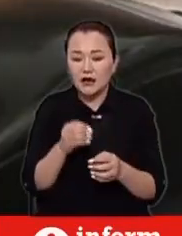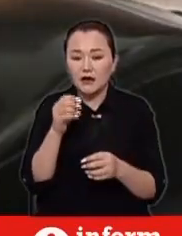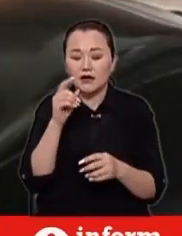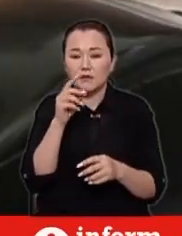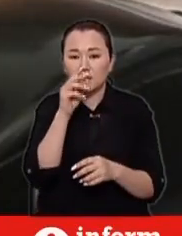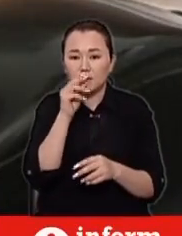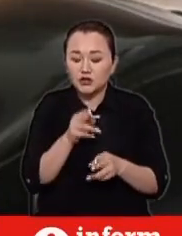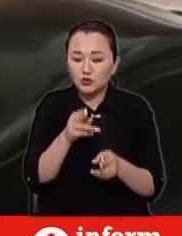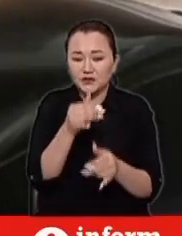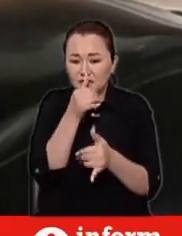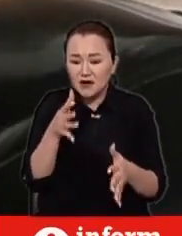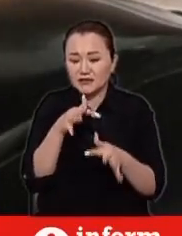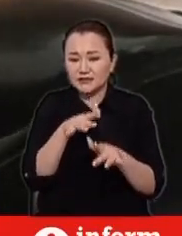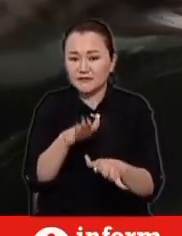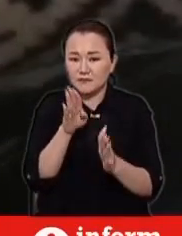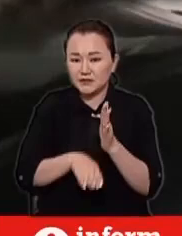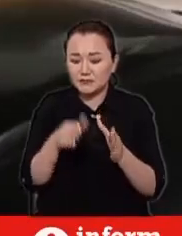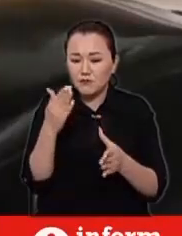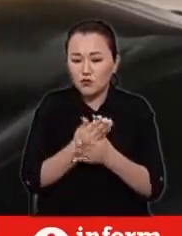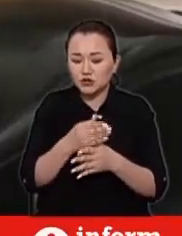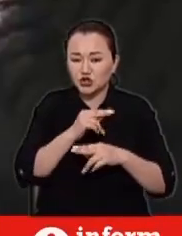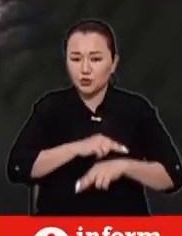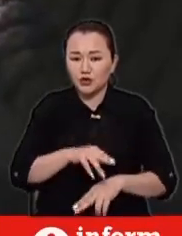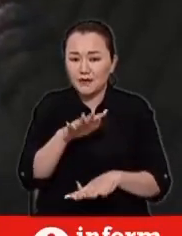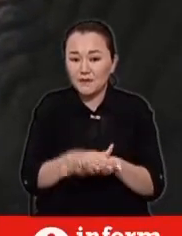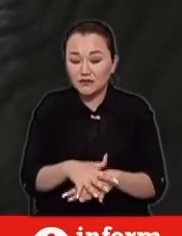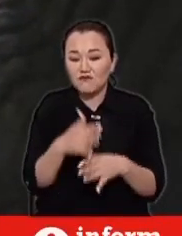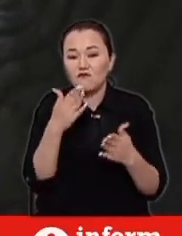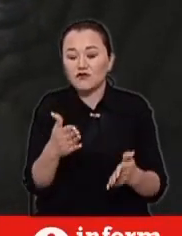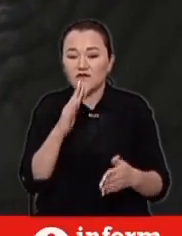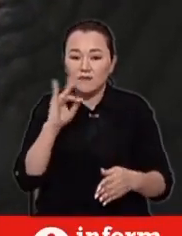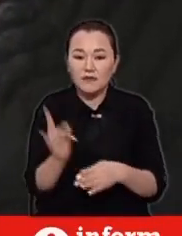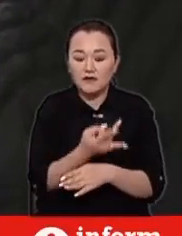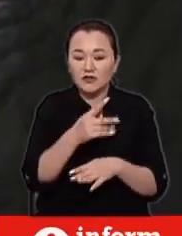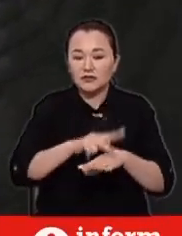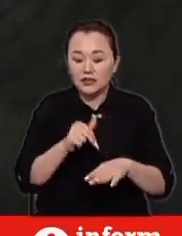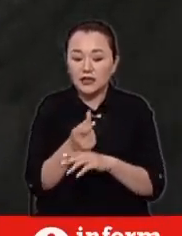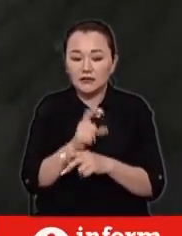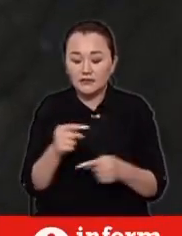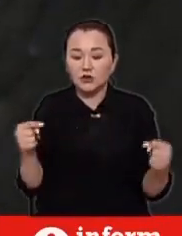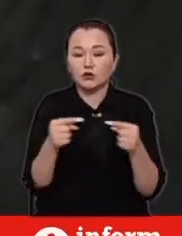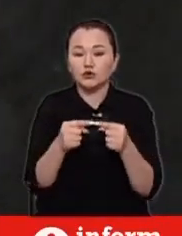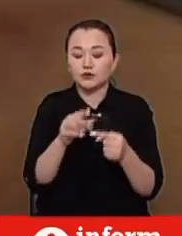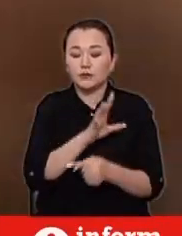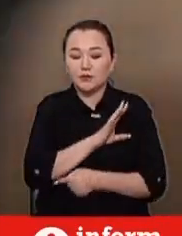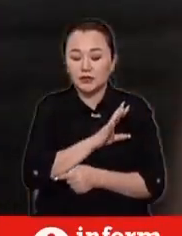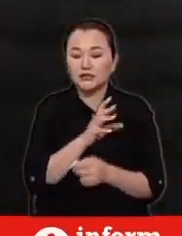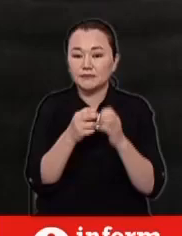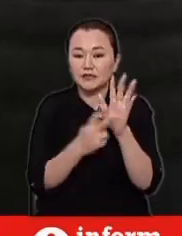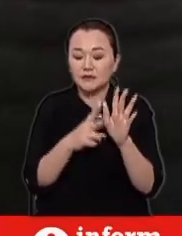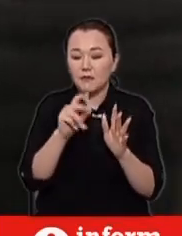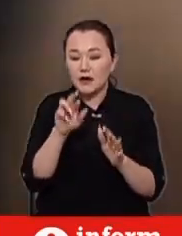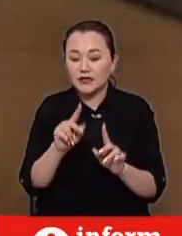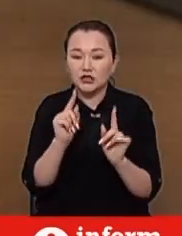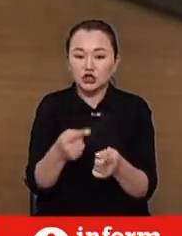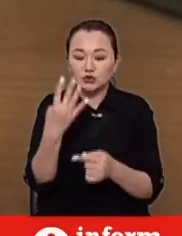преступники не могли действовать без помощи сотрудников банков. И вот впервые стражи порядка это подтвердили. 17 мая они